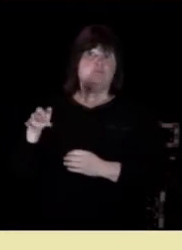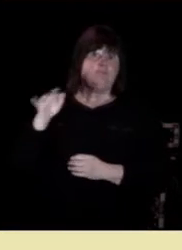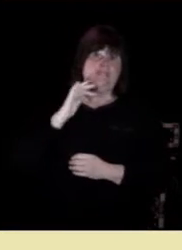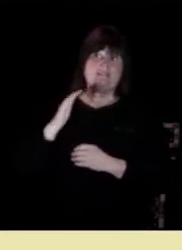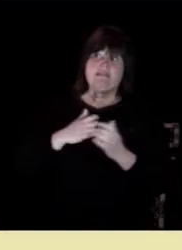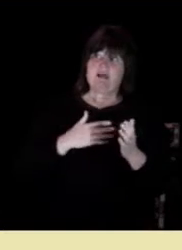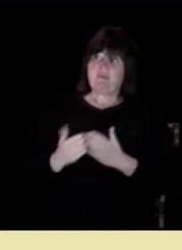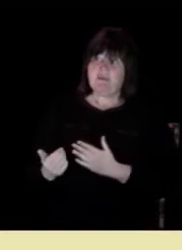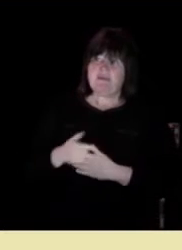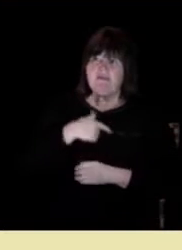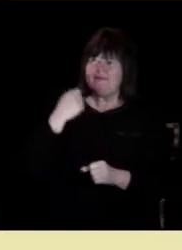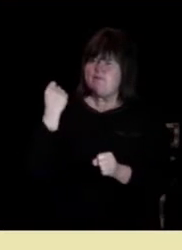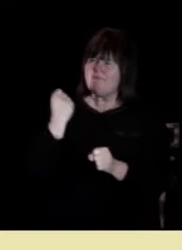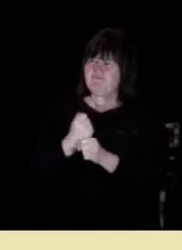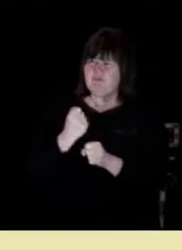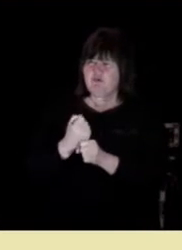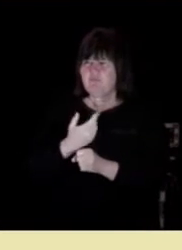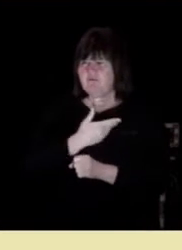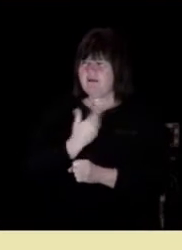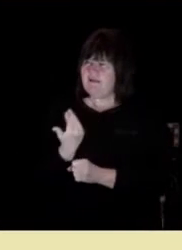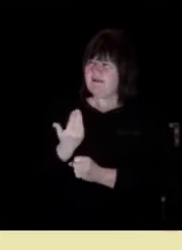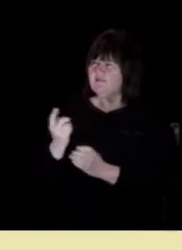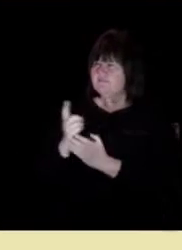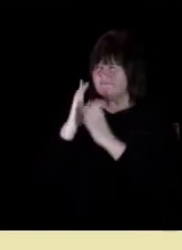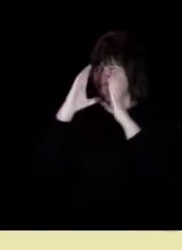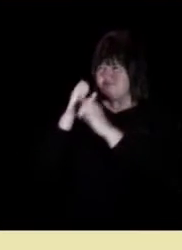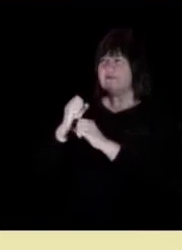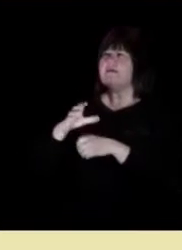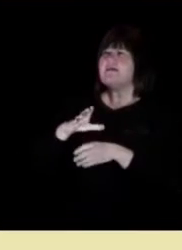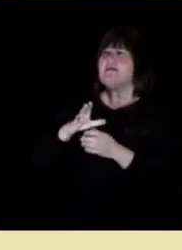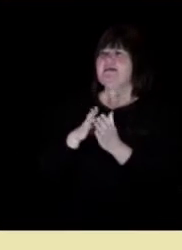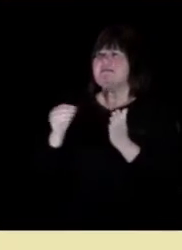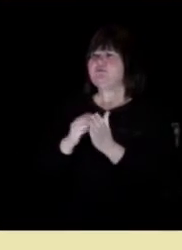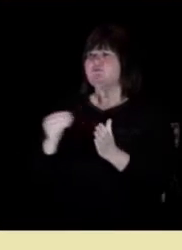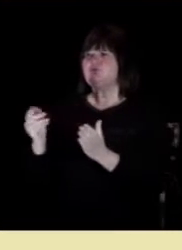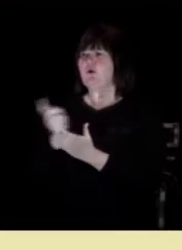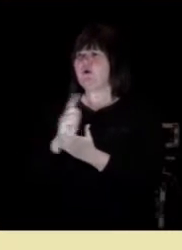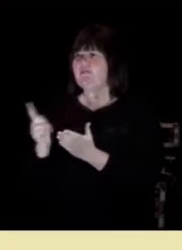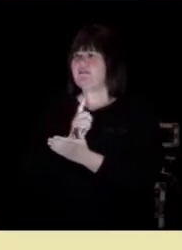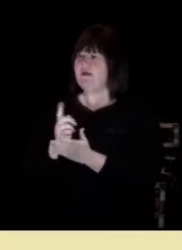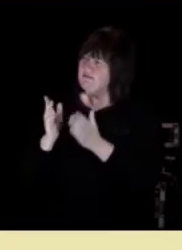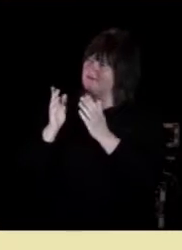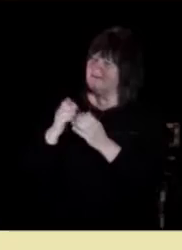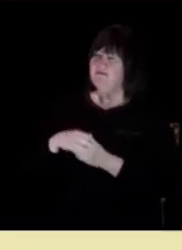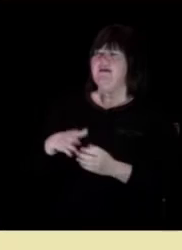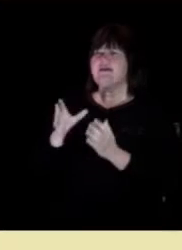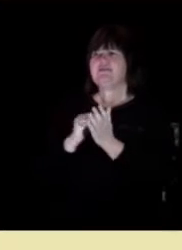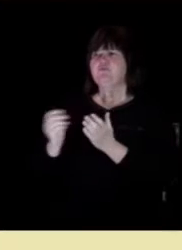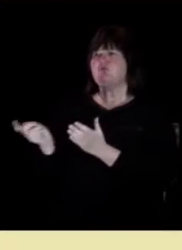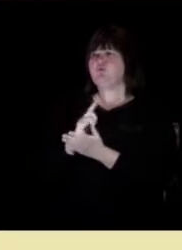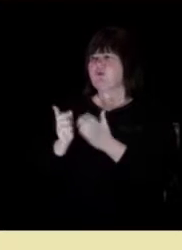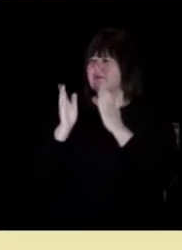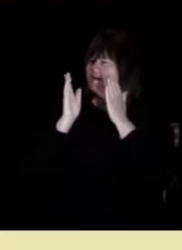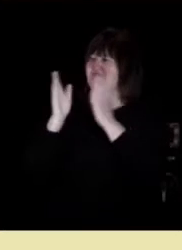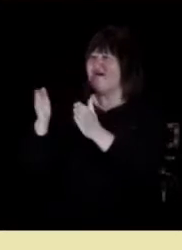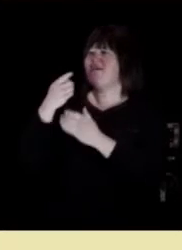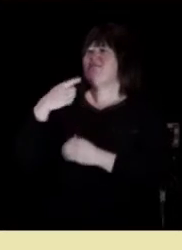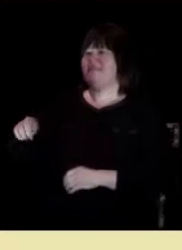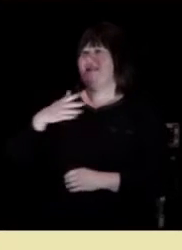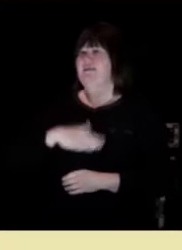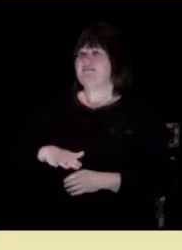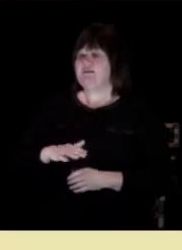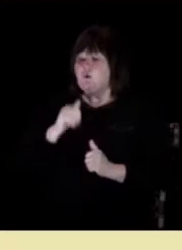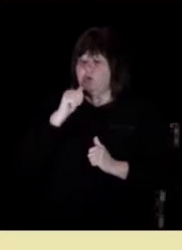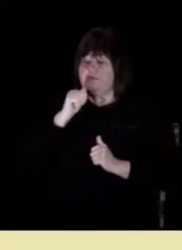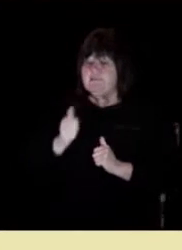vi veldig ressursorientert, vi har en ressursorientert vei til helse. Og tidlig på studiet så starter